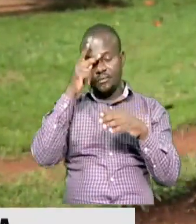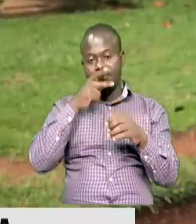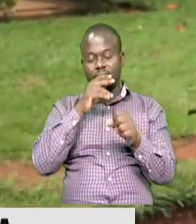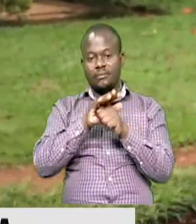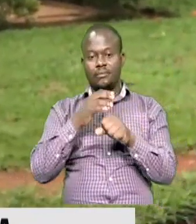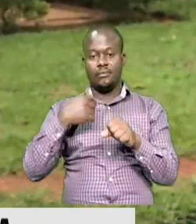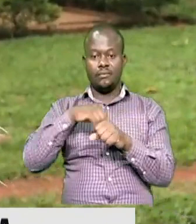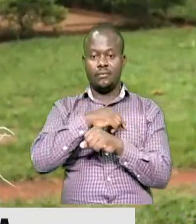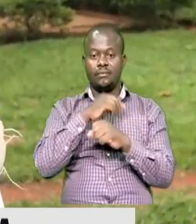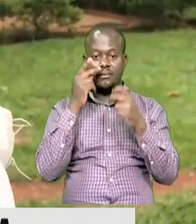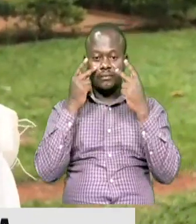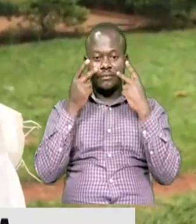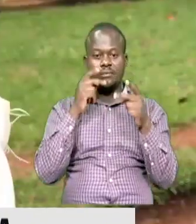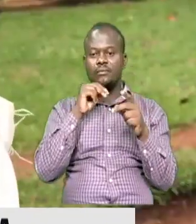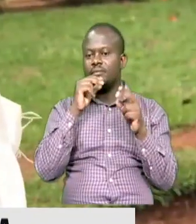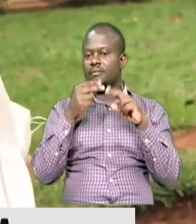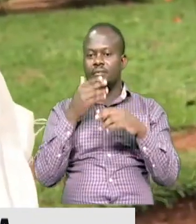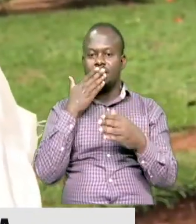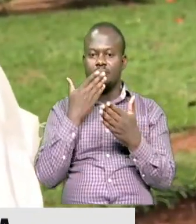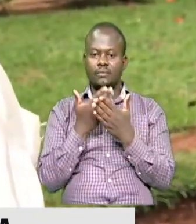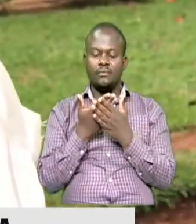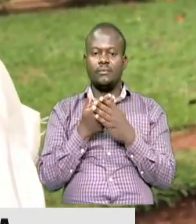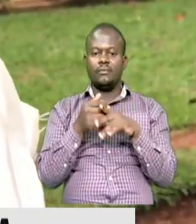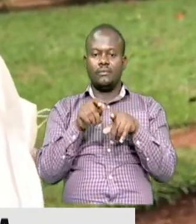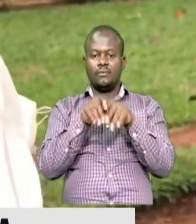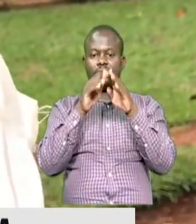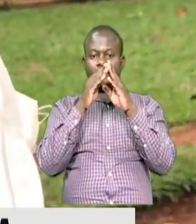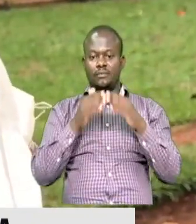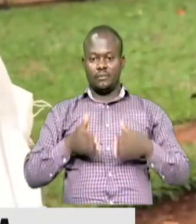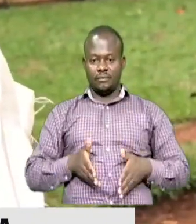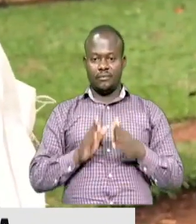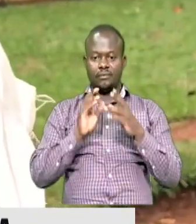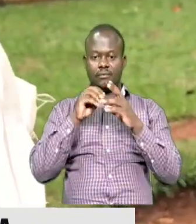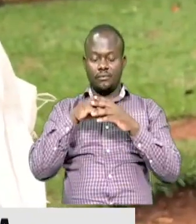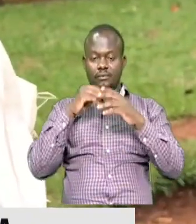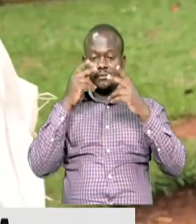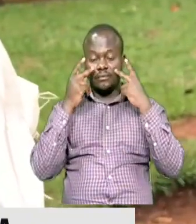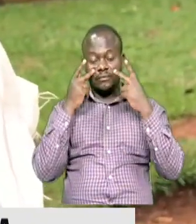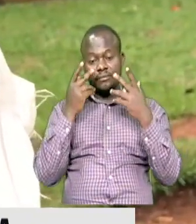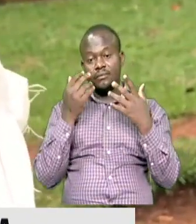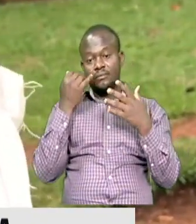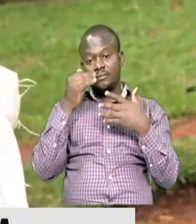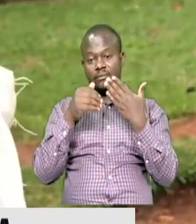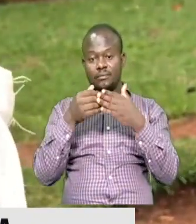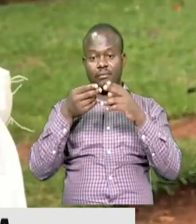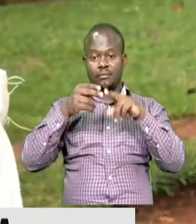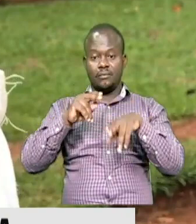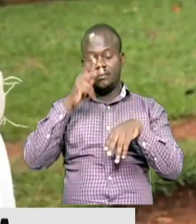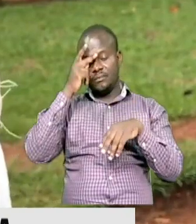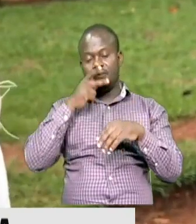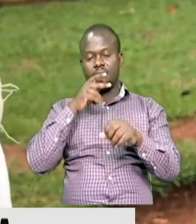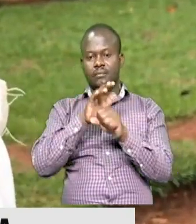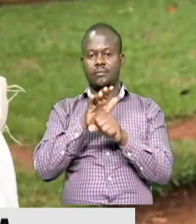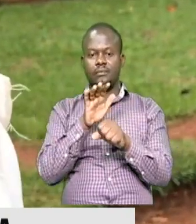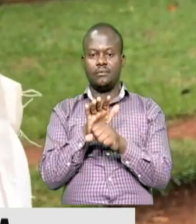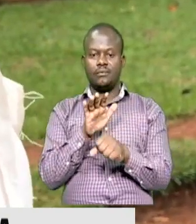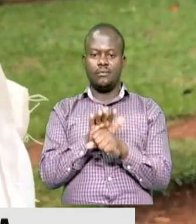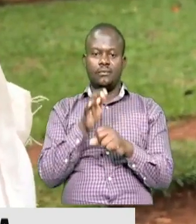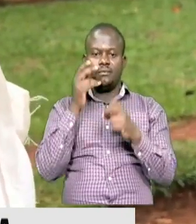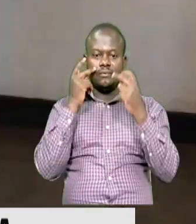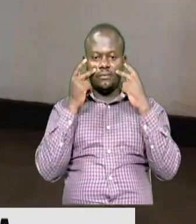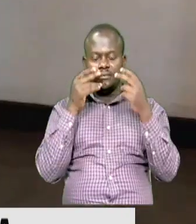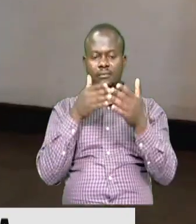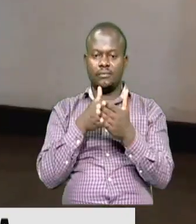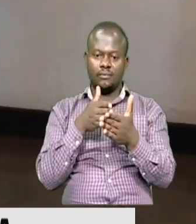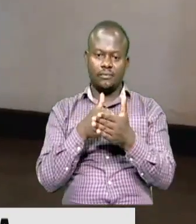tubona bitameze neza, nk'inzu yo kubyariramo ubona nk'iyo habaye ababyeyi benshi ubona